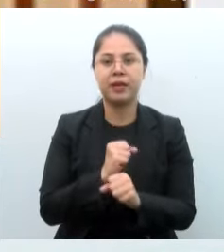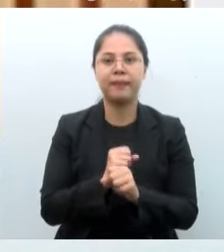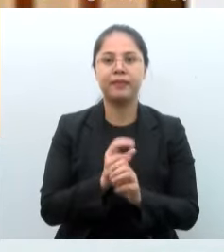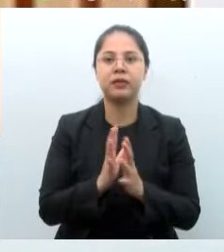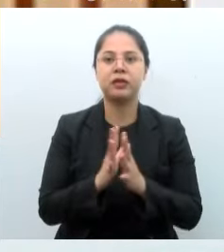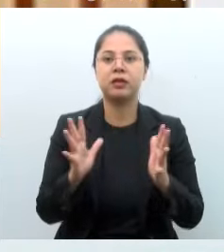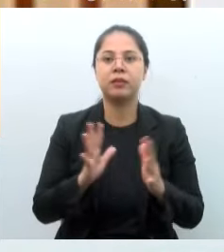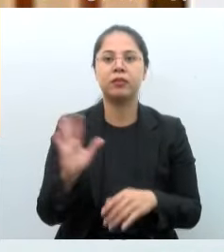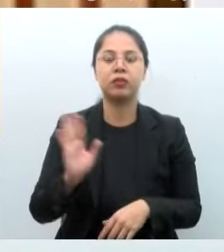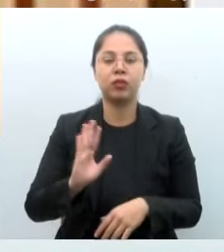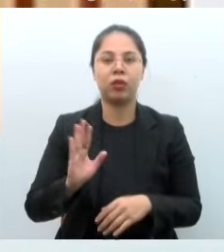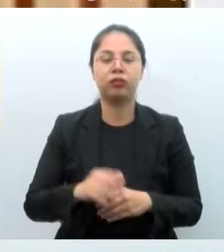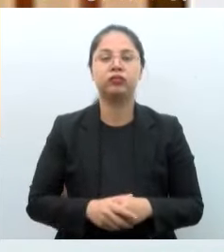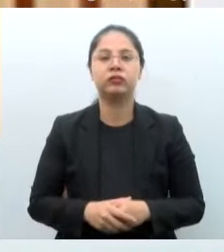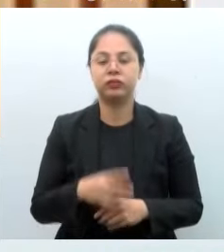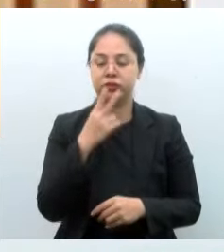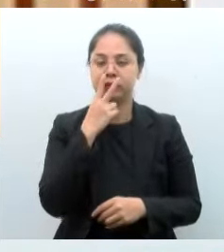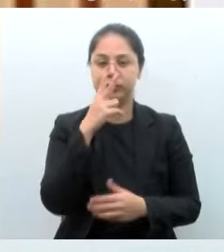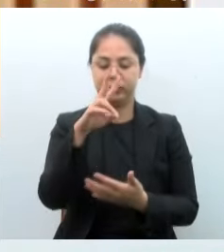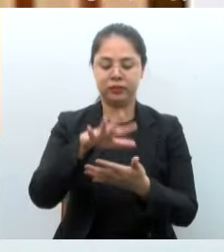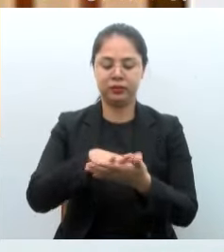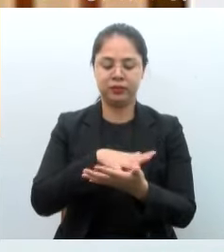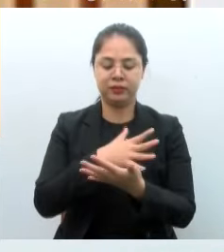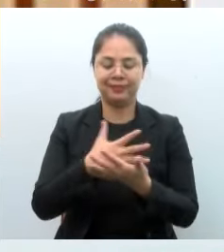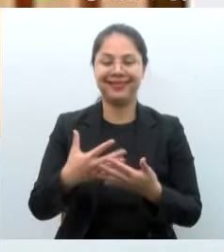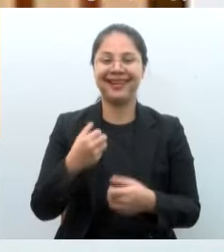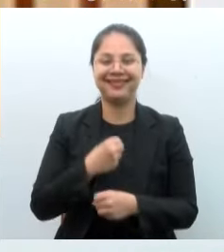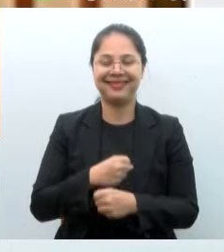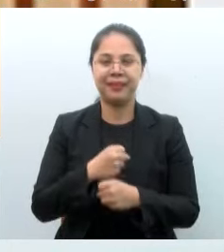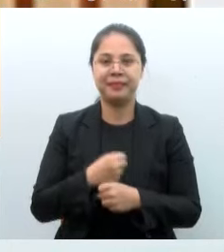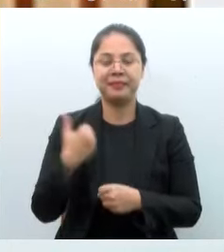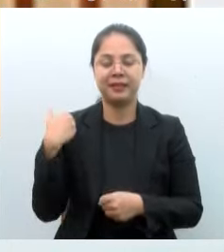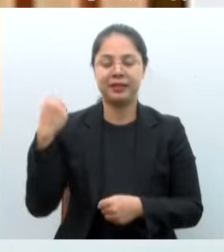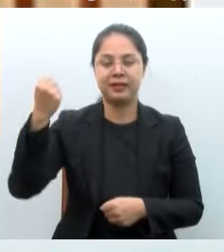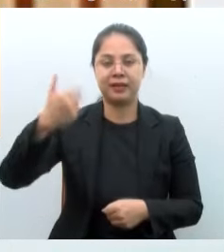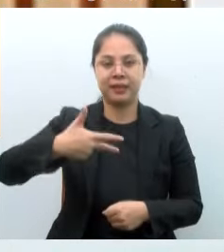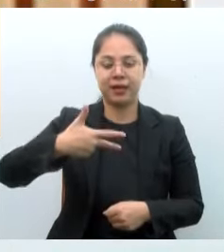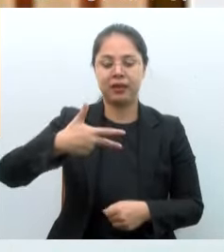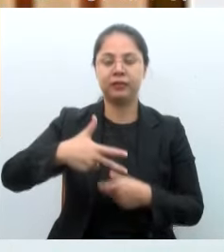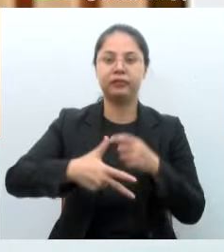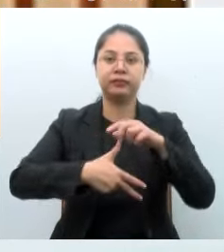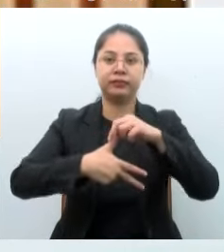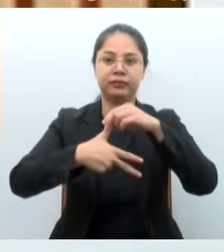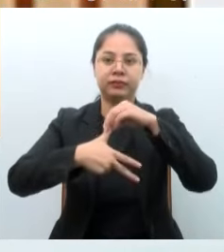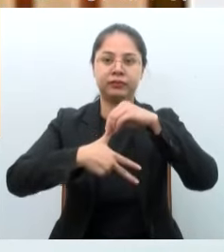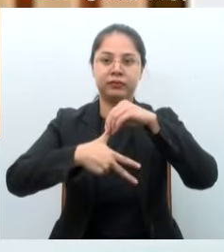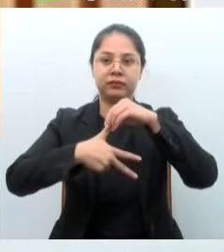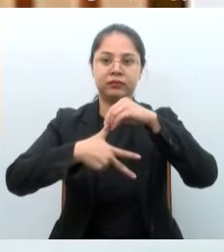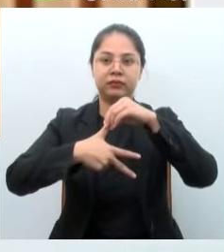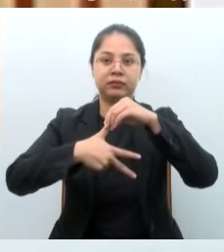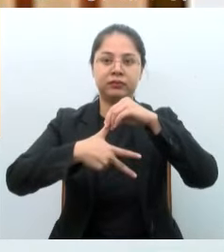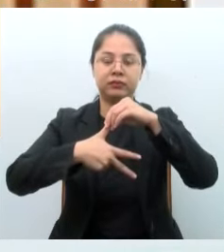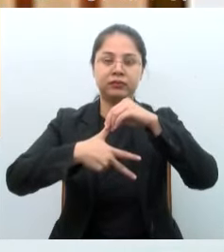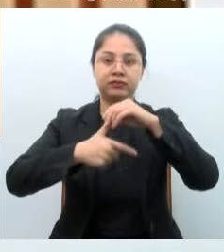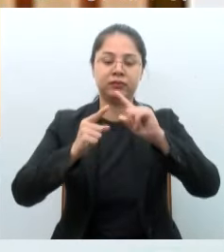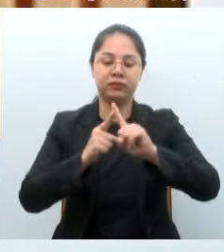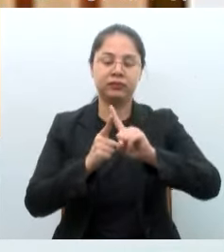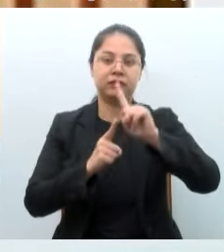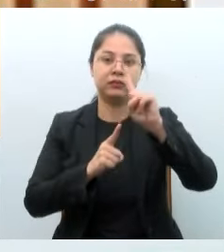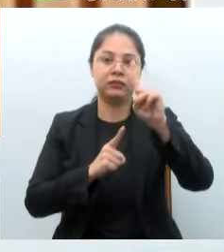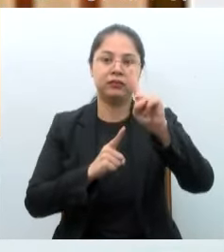ยมีแนวทางที่จะทำอยู่3 อย่างก็คือ1 ไปการสำรวจนะครับว่